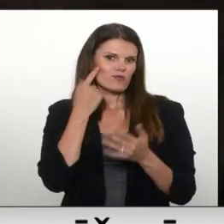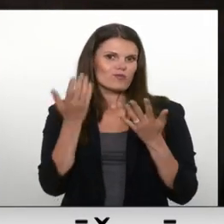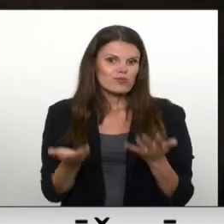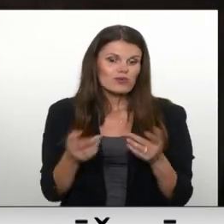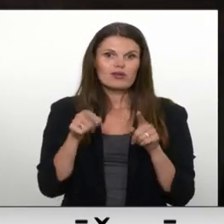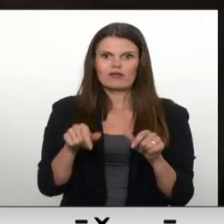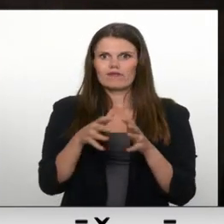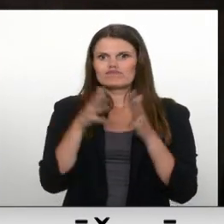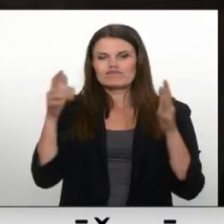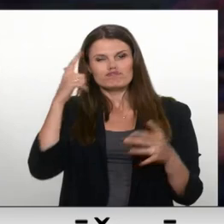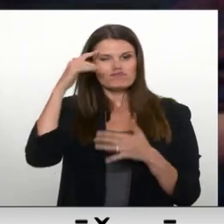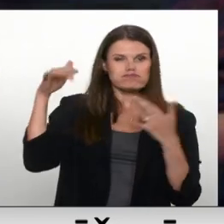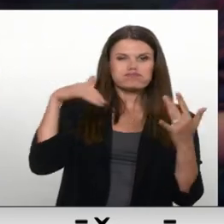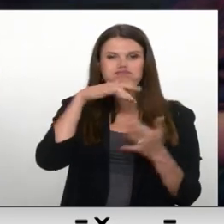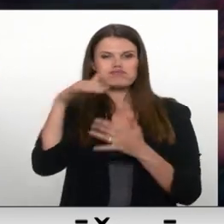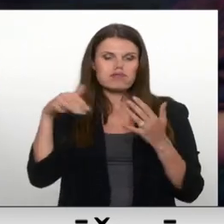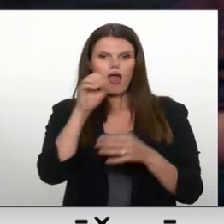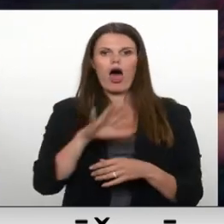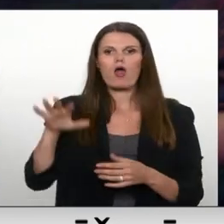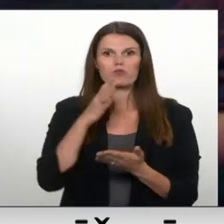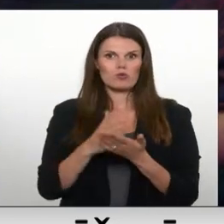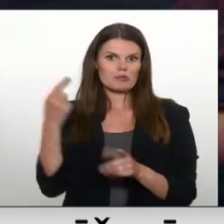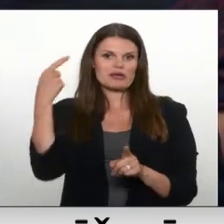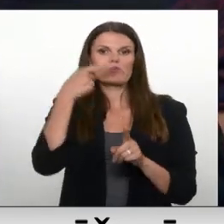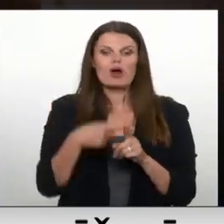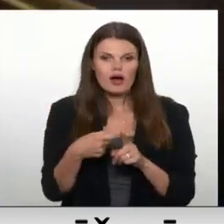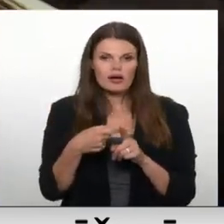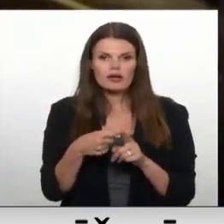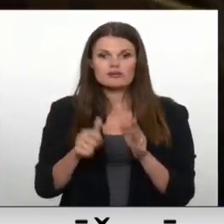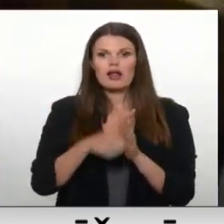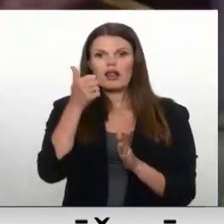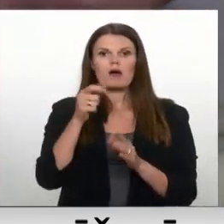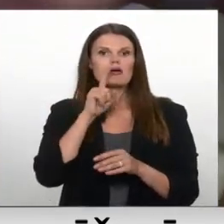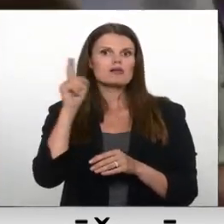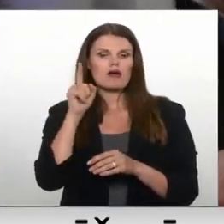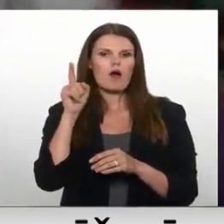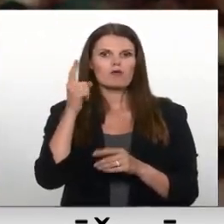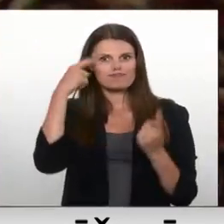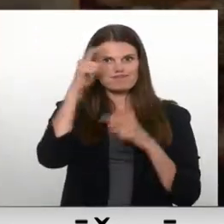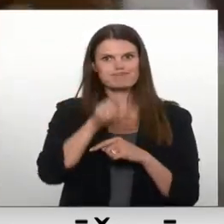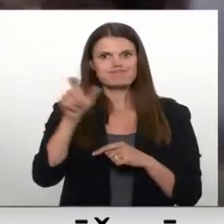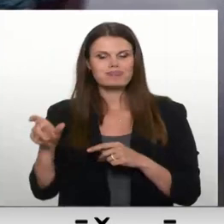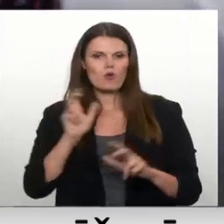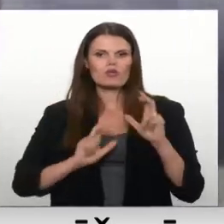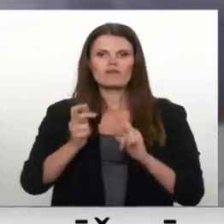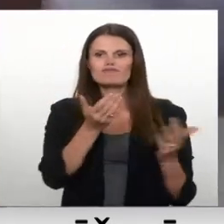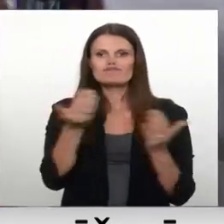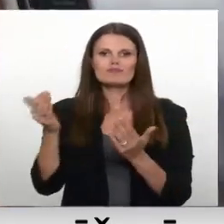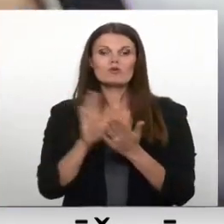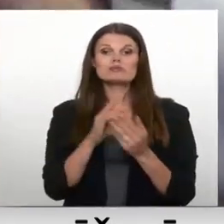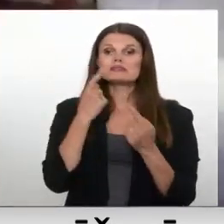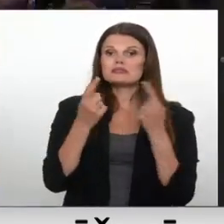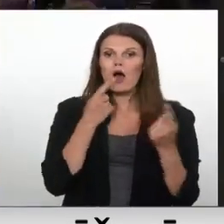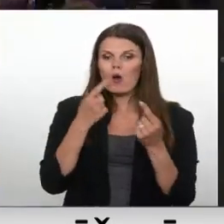Šāda vērienīga prāta vētra Eiropā notiek pirmo reizi. Labākos jaunos inovatorus universitāte aicinās uz sarunu,